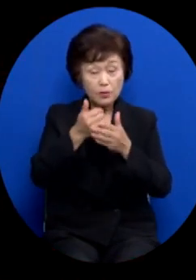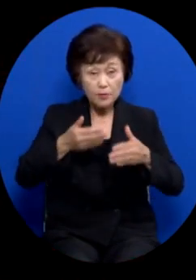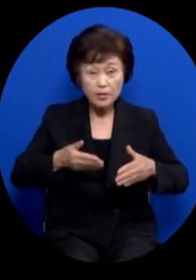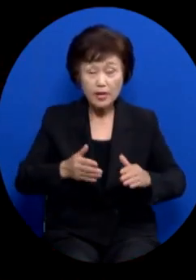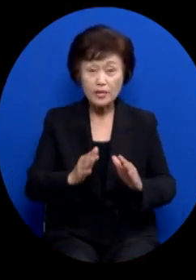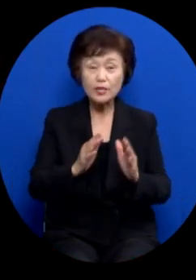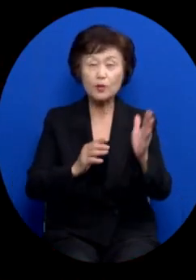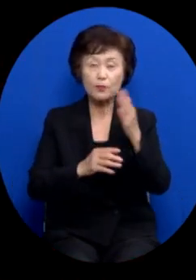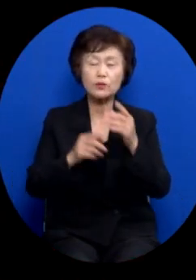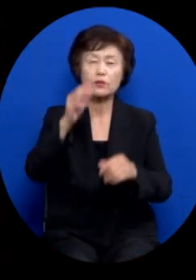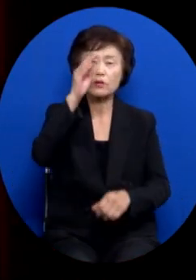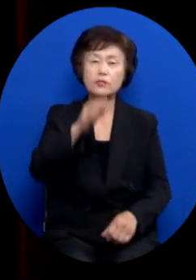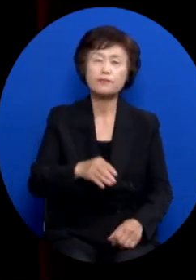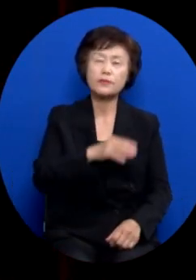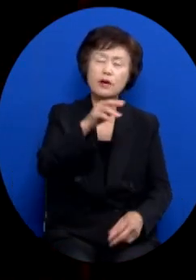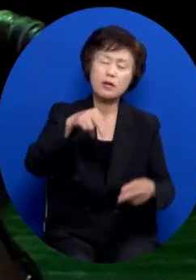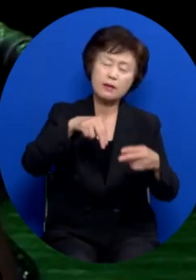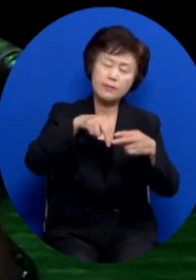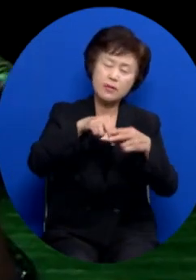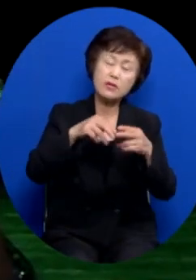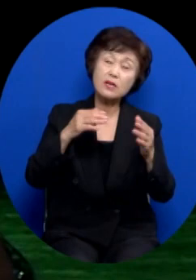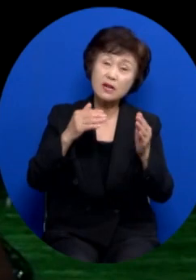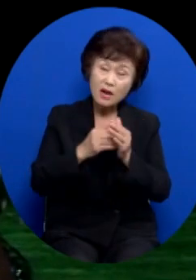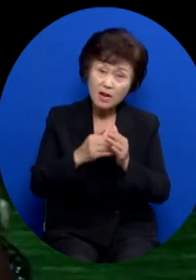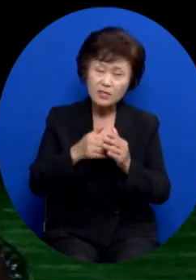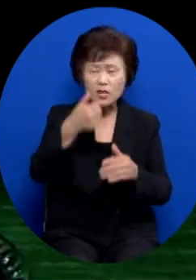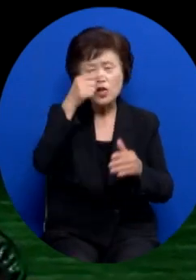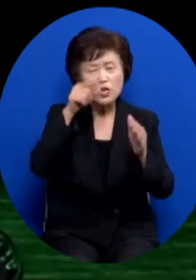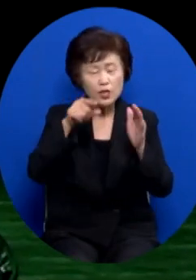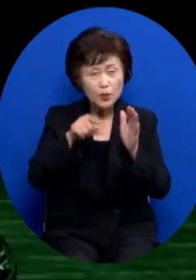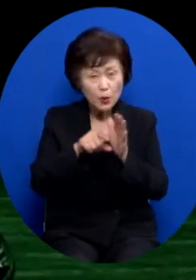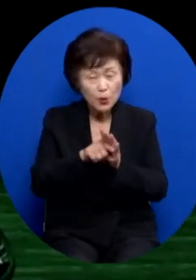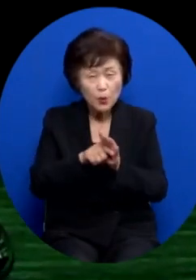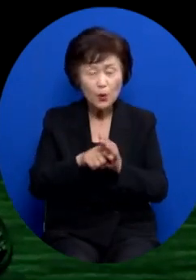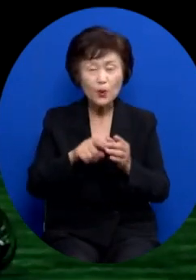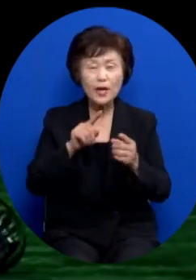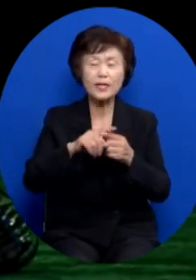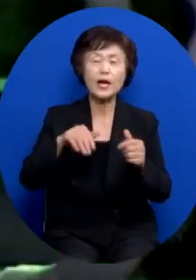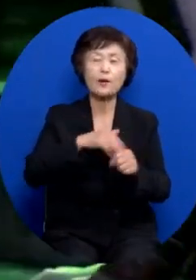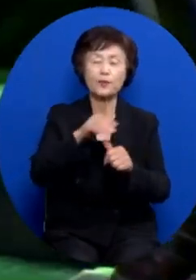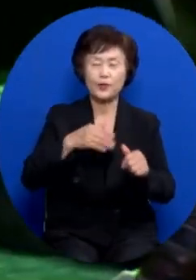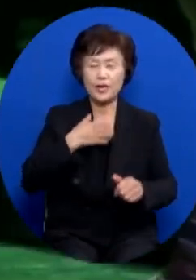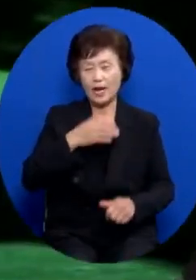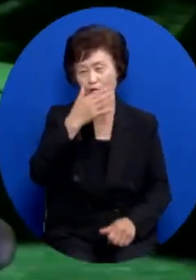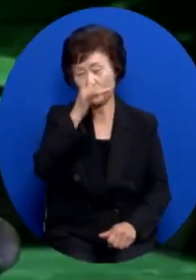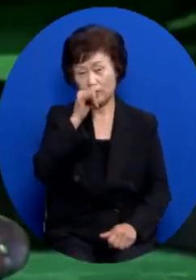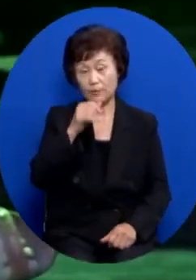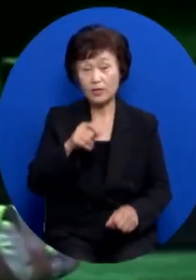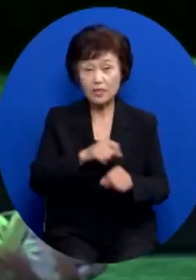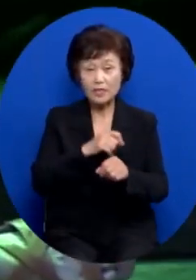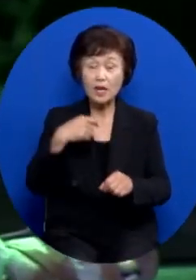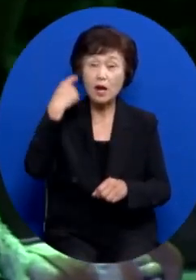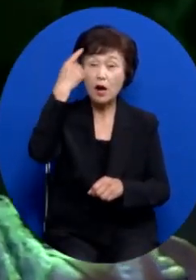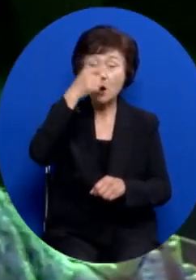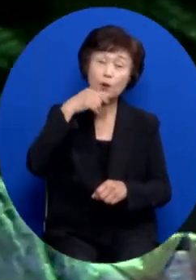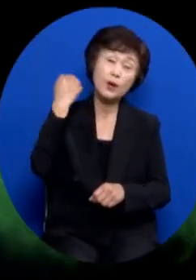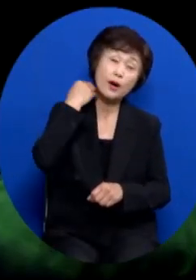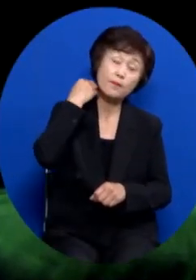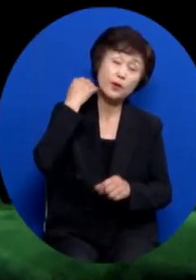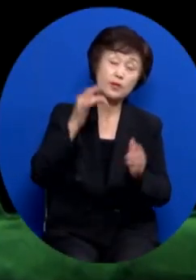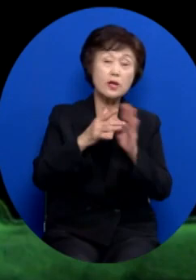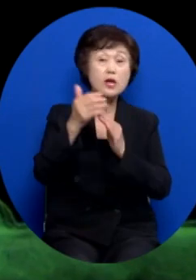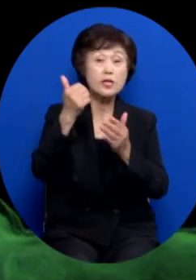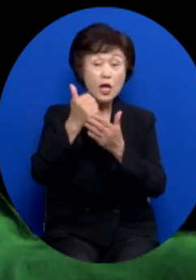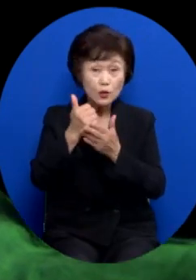십자가에 매달리기까지 당시 기독교 분위기를 엿볼 수 있습니다. 특히 얼굴이 보이지 않는 예수